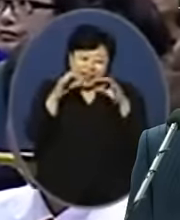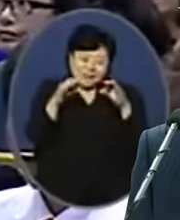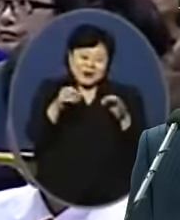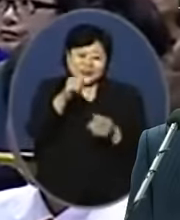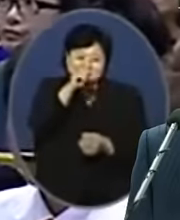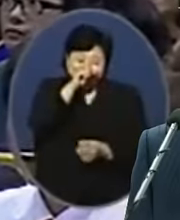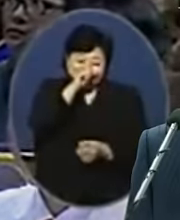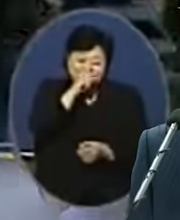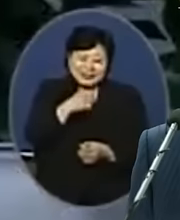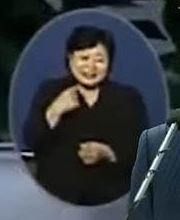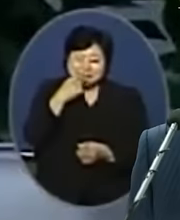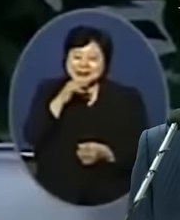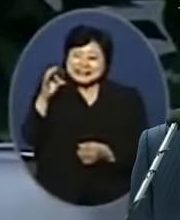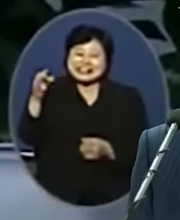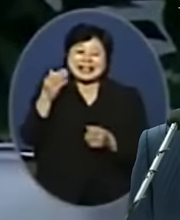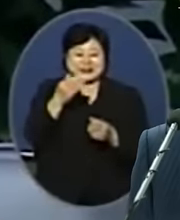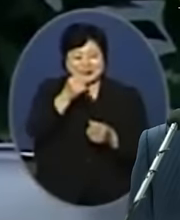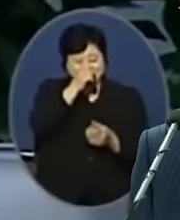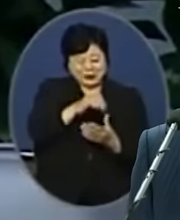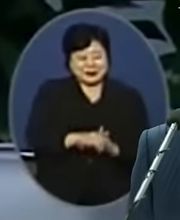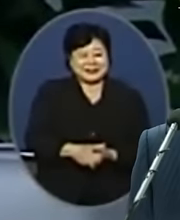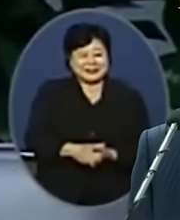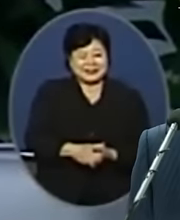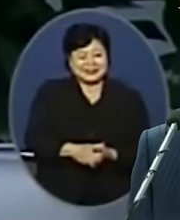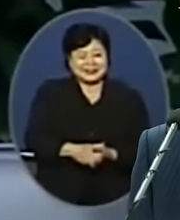좋고 입으로 시인해도 좋고